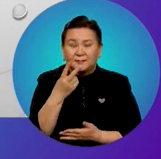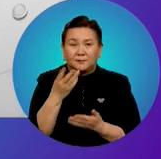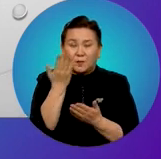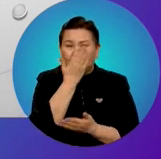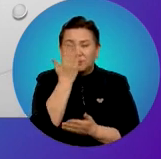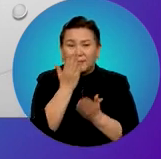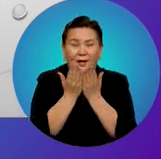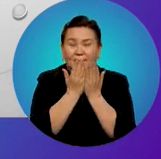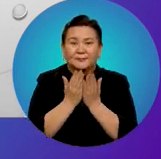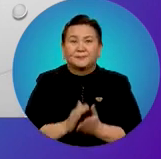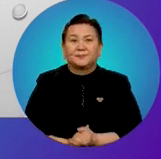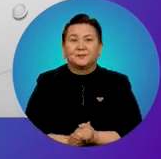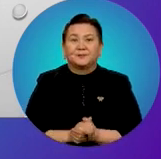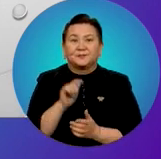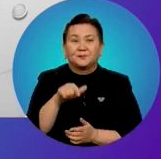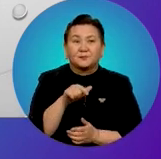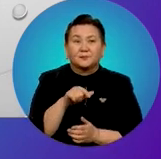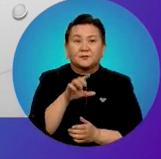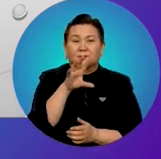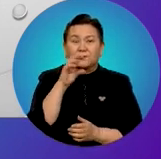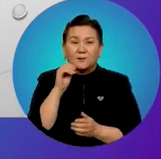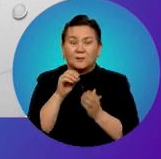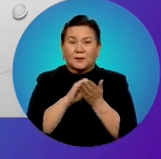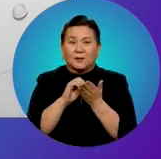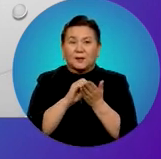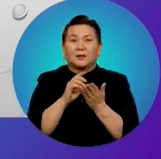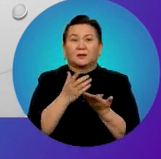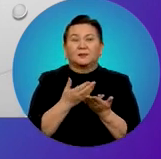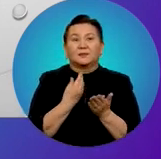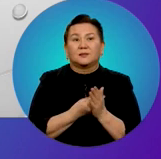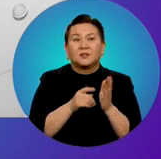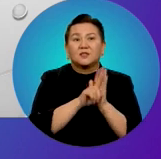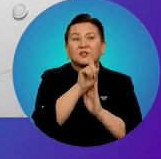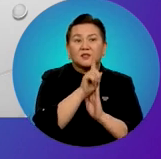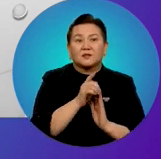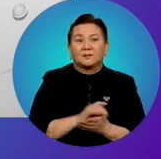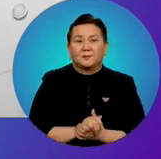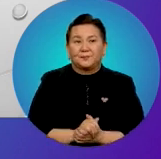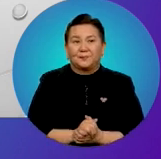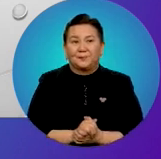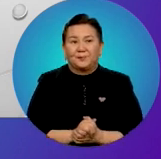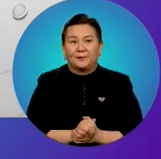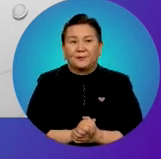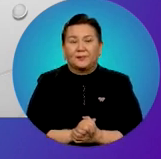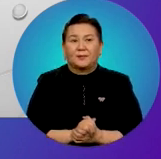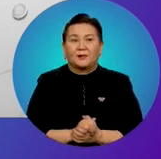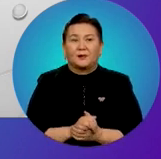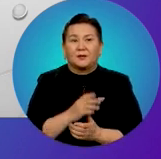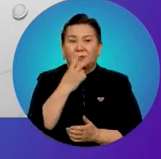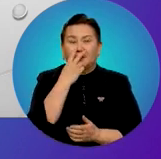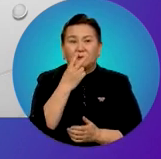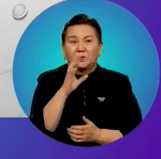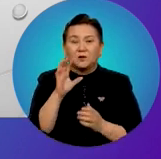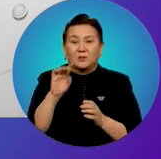уншаарай хүүхдүүдээ. Мэдээж давтаж уншиж байгаа болохоор энэ бол тийм хэцүү биш аа. За эхнийх нь болохоор эл төдвийн аргалын эсэ гэсэн одоо